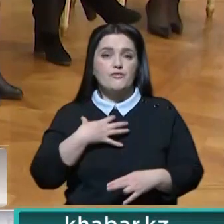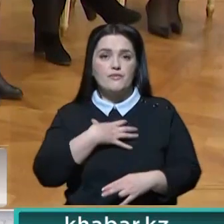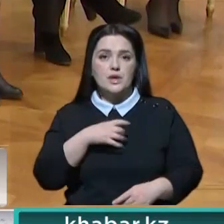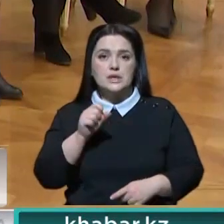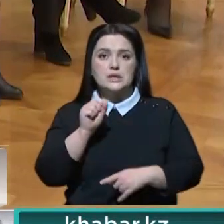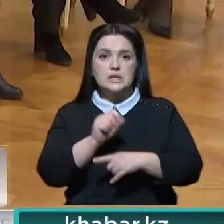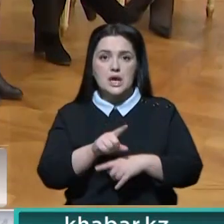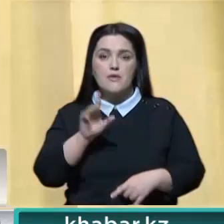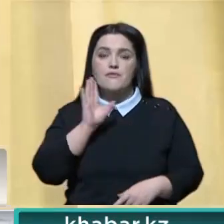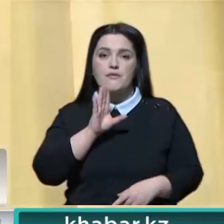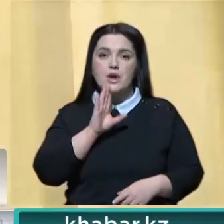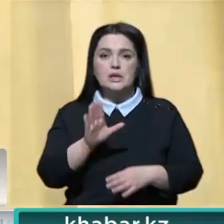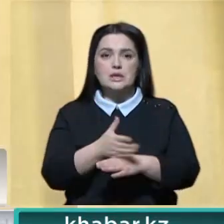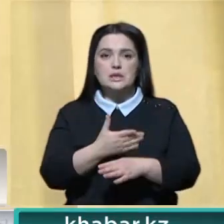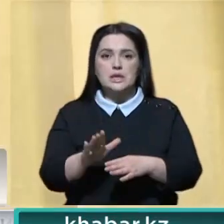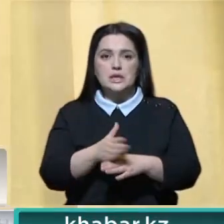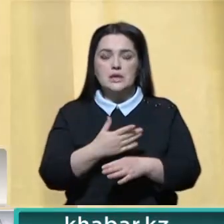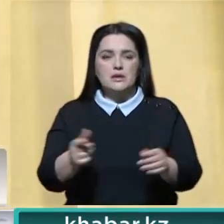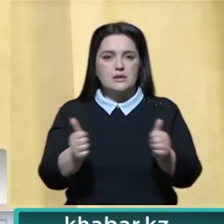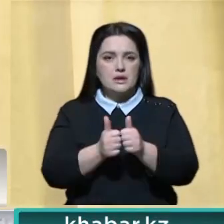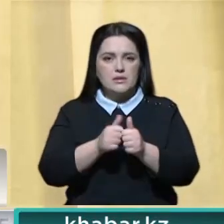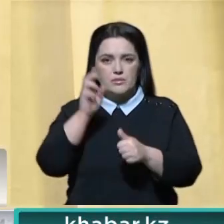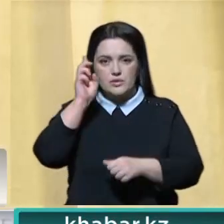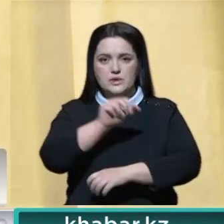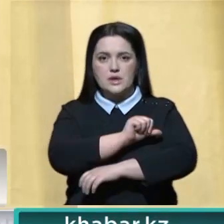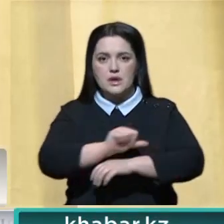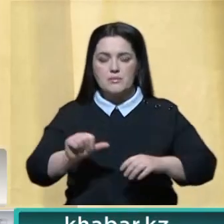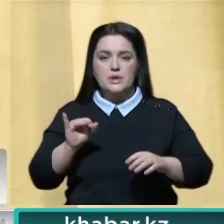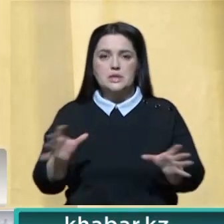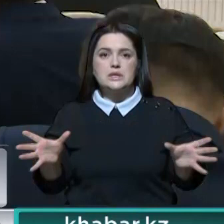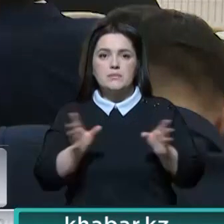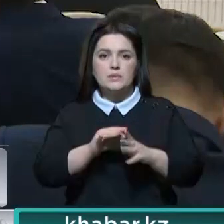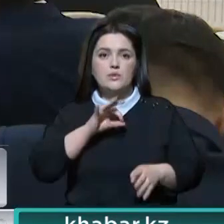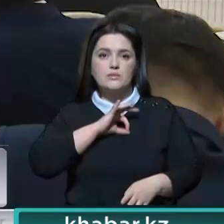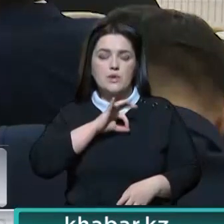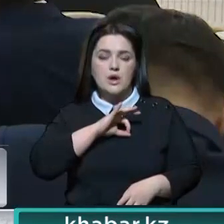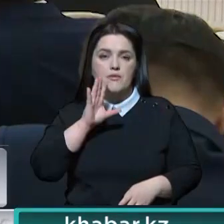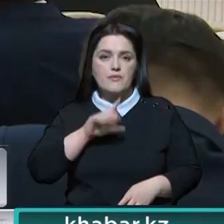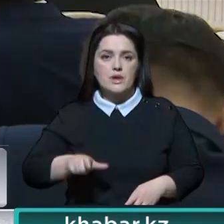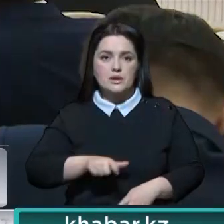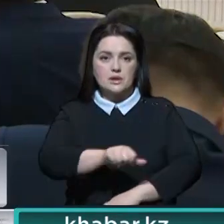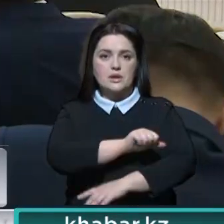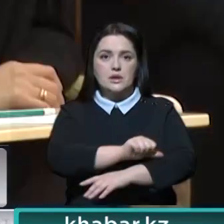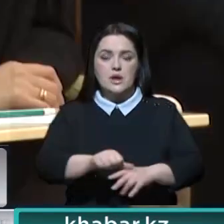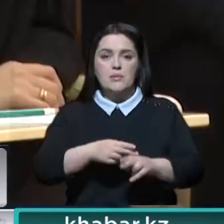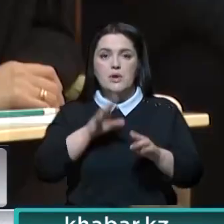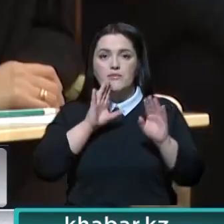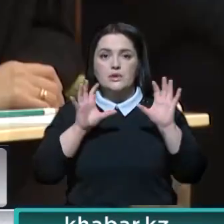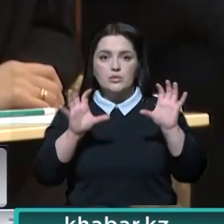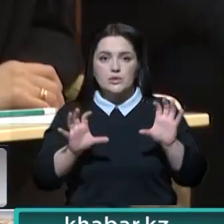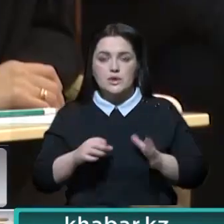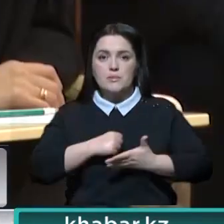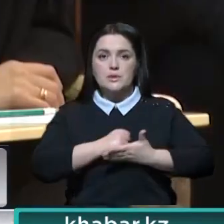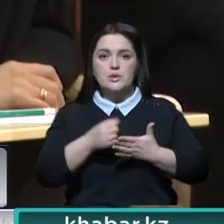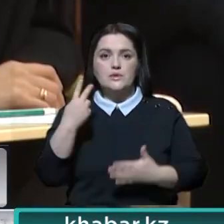затронул актуальную задачу вододеления с сопредельными государствами и совместно на использование трансграничных рек. К слову,